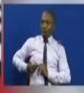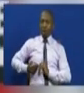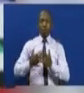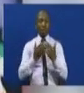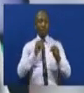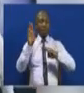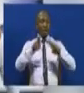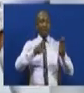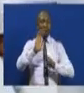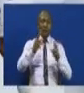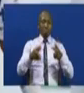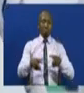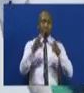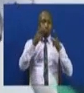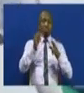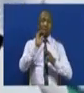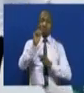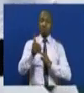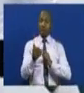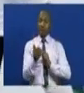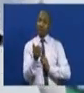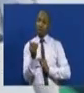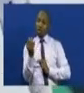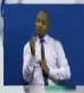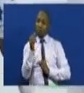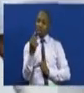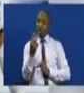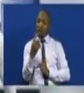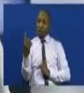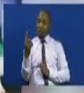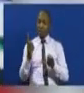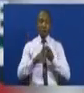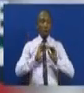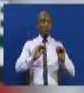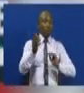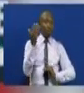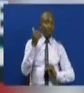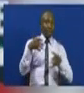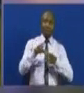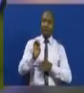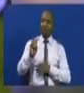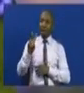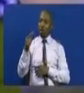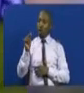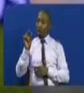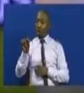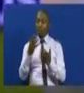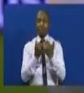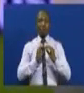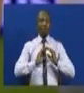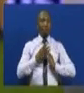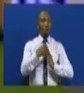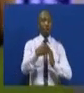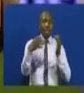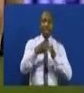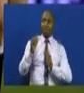mkataba wake Julai 2021. Beki huyo wa zamani wa timu ya Everton na Manchester United alitakiwa kuiongoza timu ya taifa wanawake